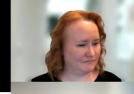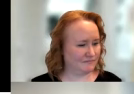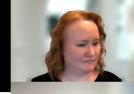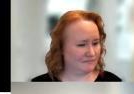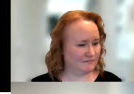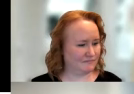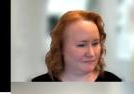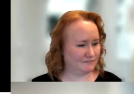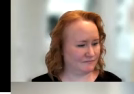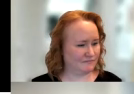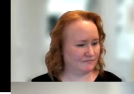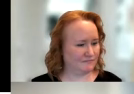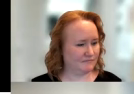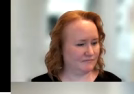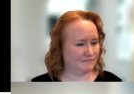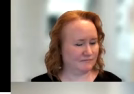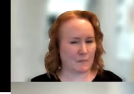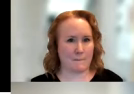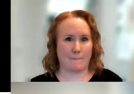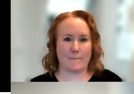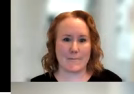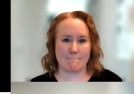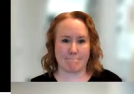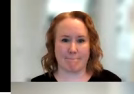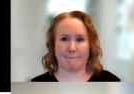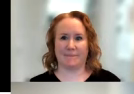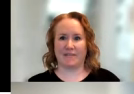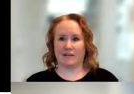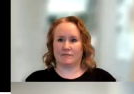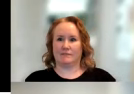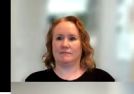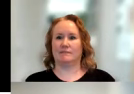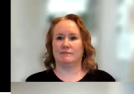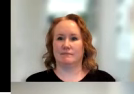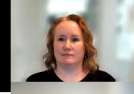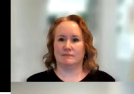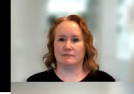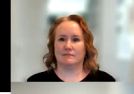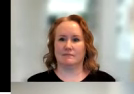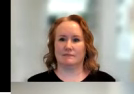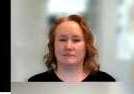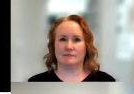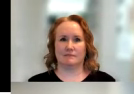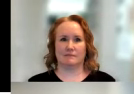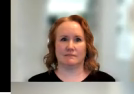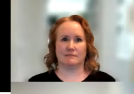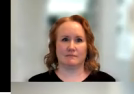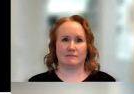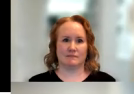fra Kulturdepartementet. Så fikk vi lov til å gjøre en juridisk utredning